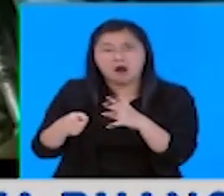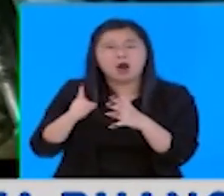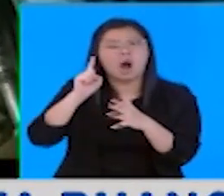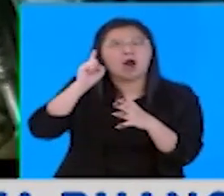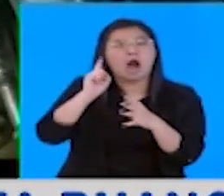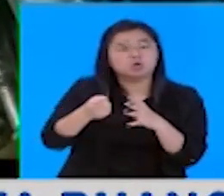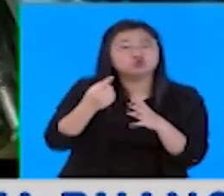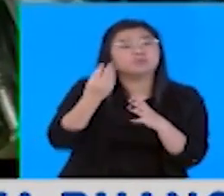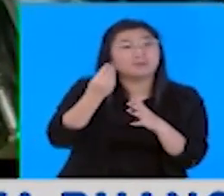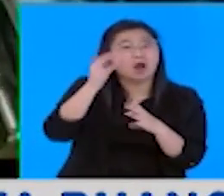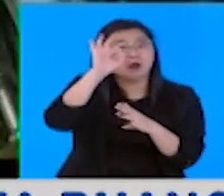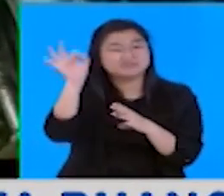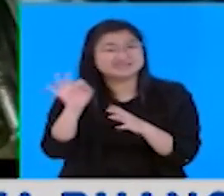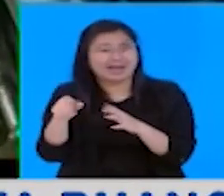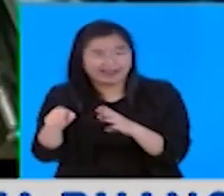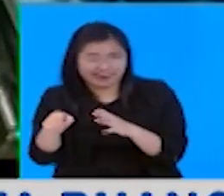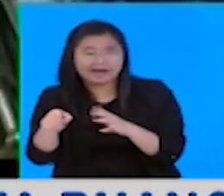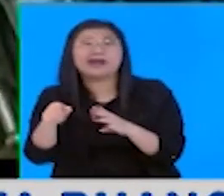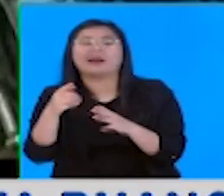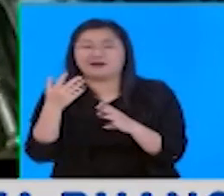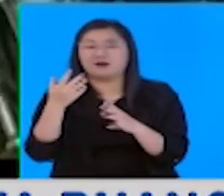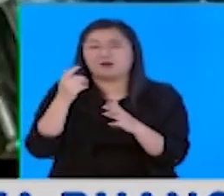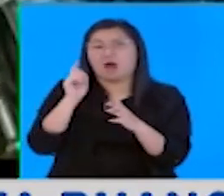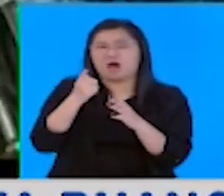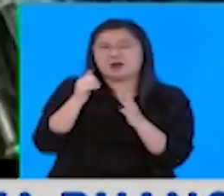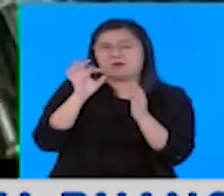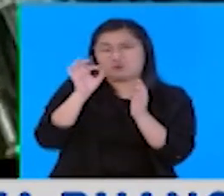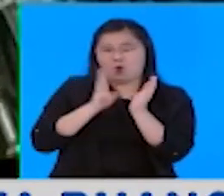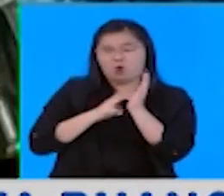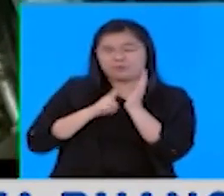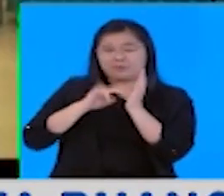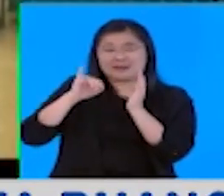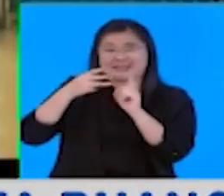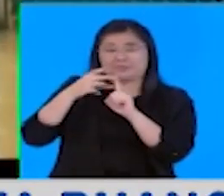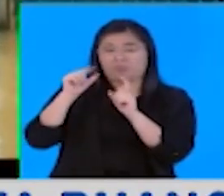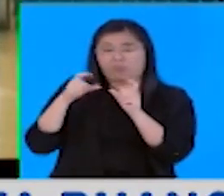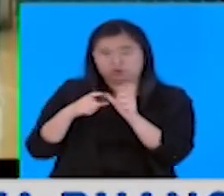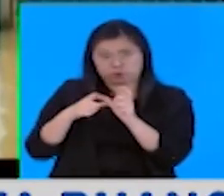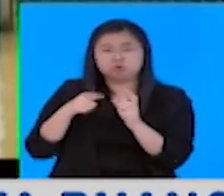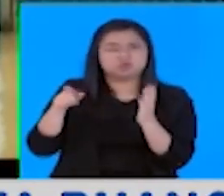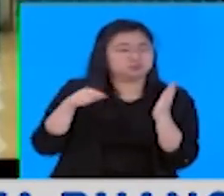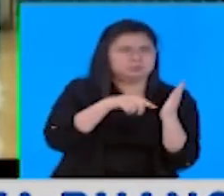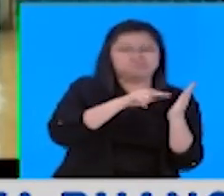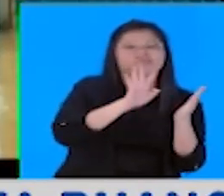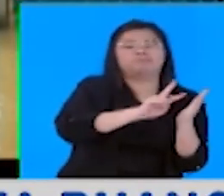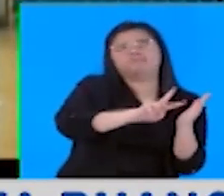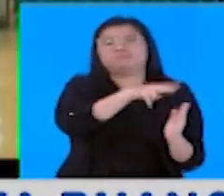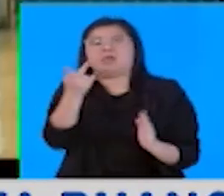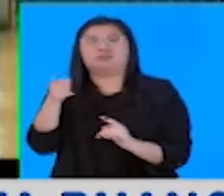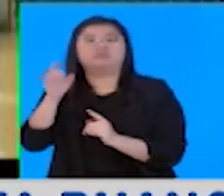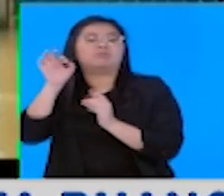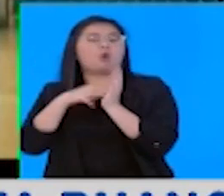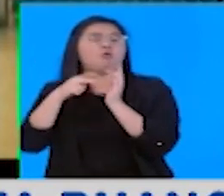yang sekarang kemudian dihapuskan dalam omnibus lau6 bayangkan Bagaimana bencana ini akan terjadi